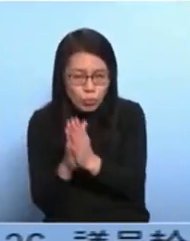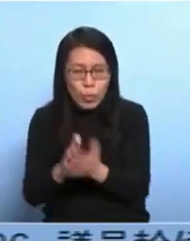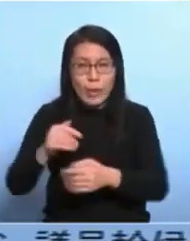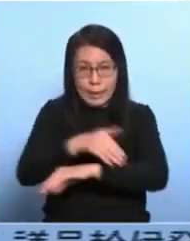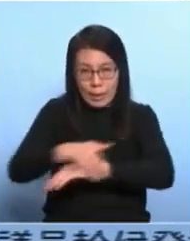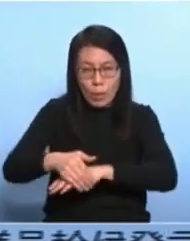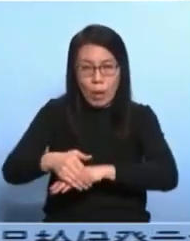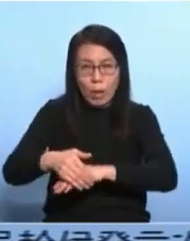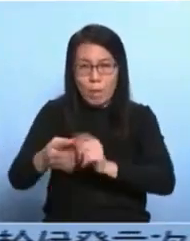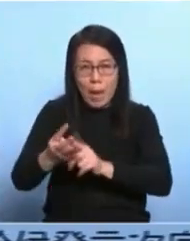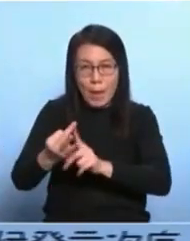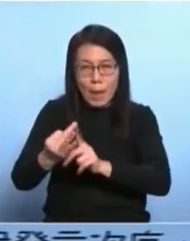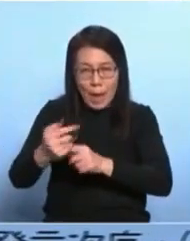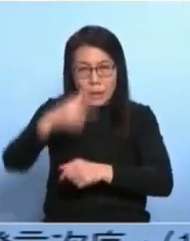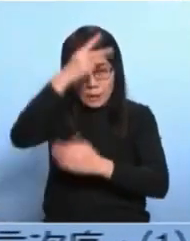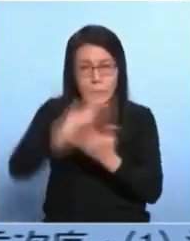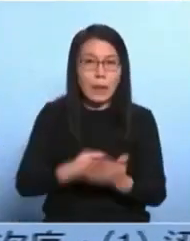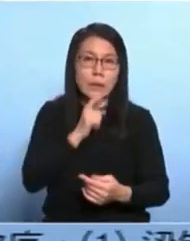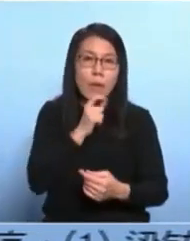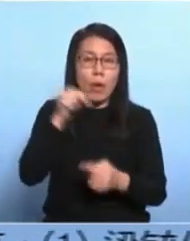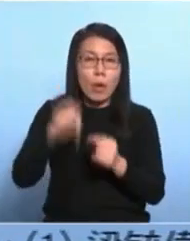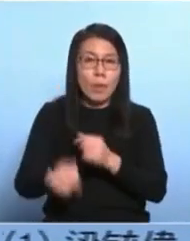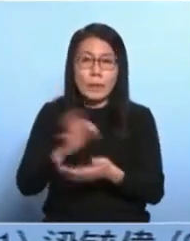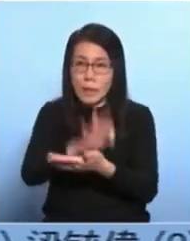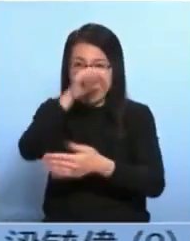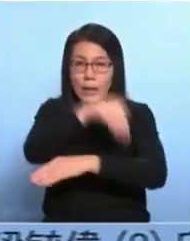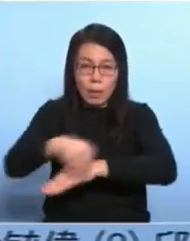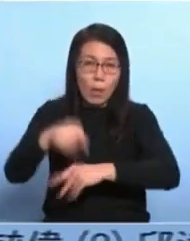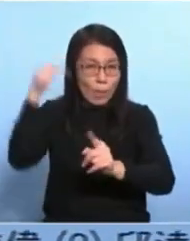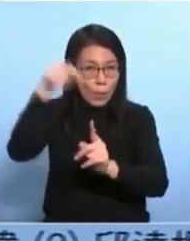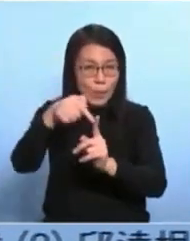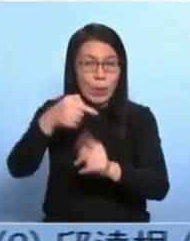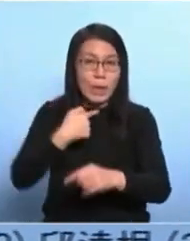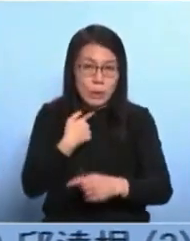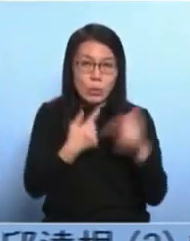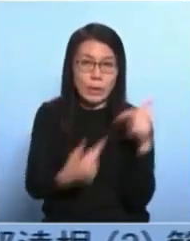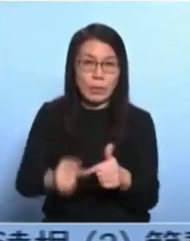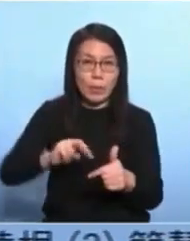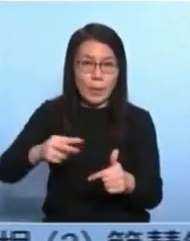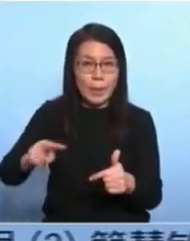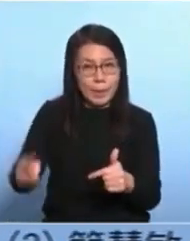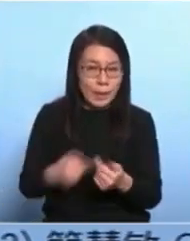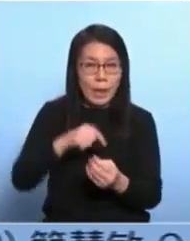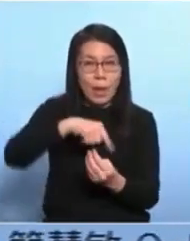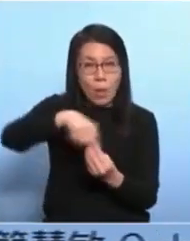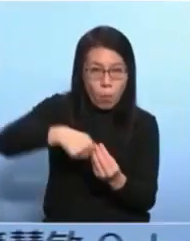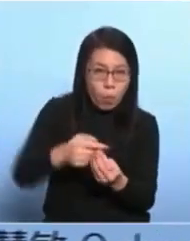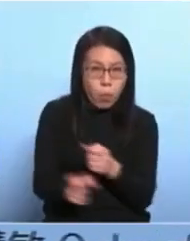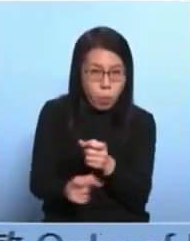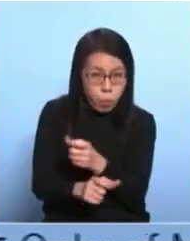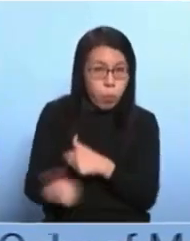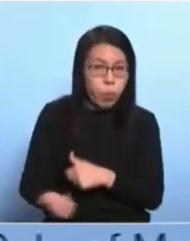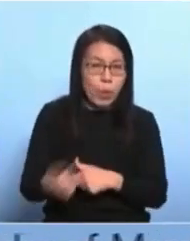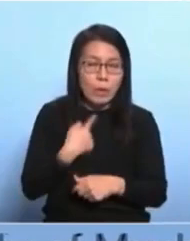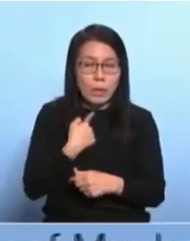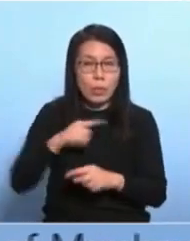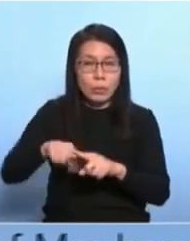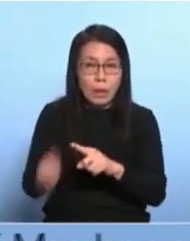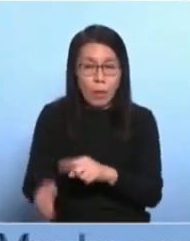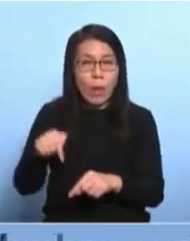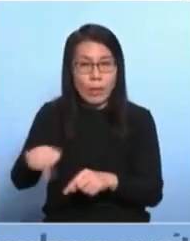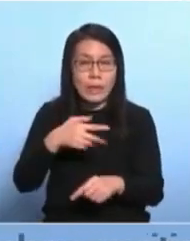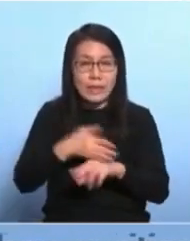劃》等多項的政策。當中三年計劃的目標就是要持續優化營商環境，而鑑於粵港澳在